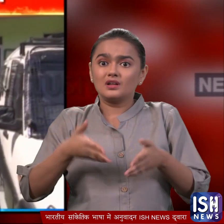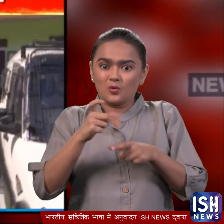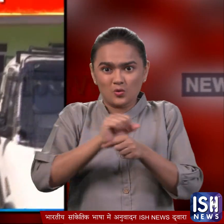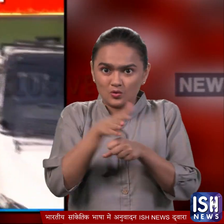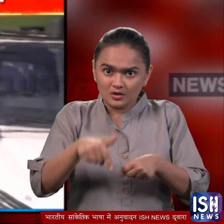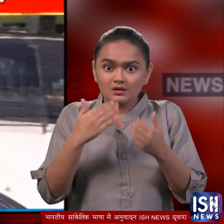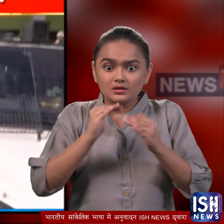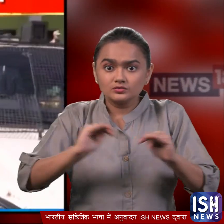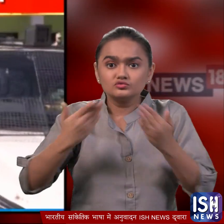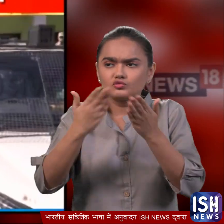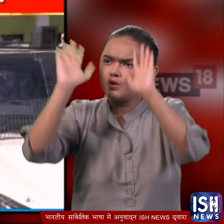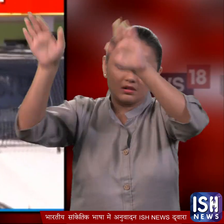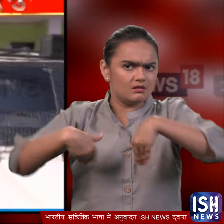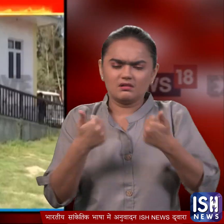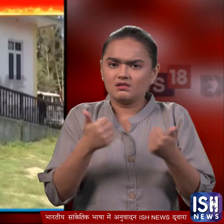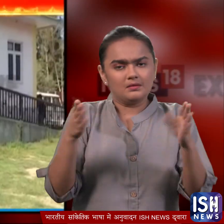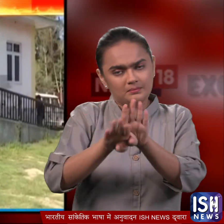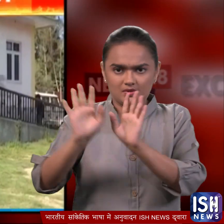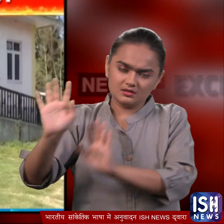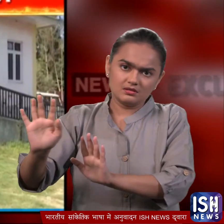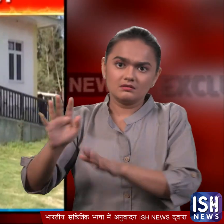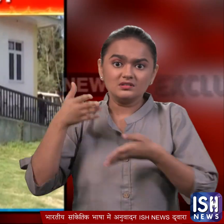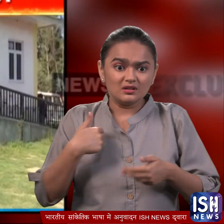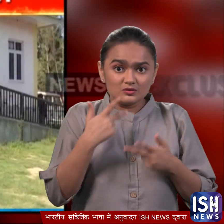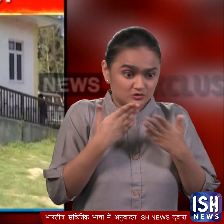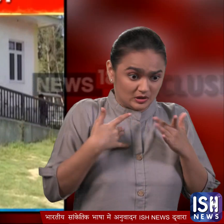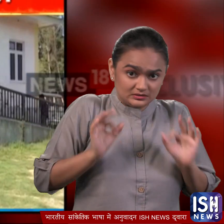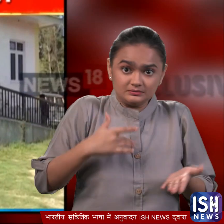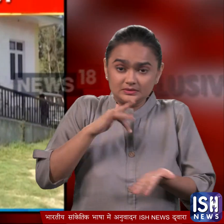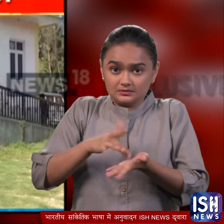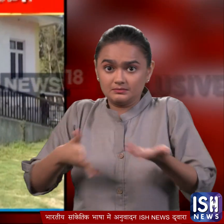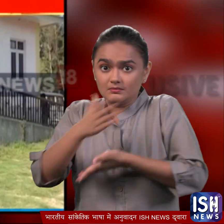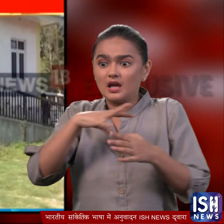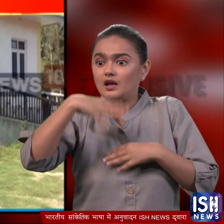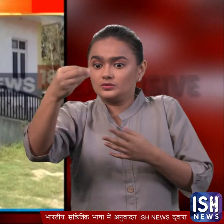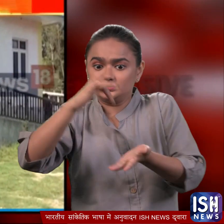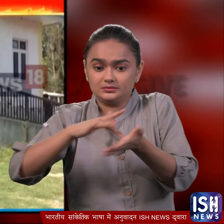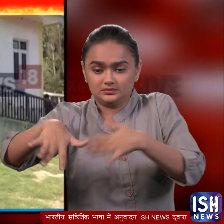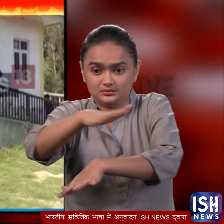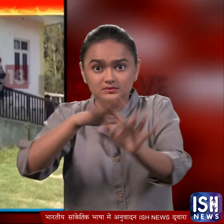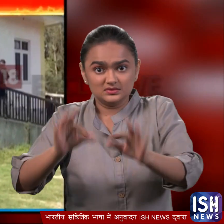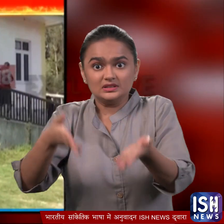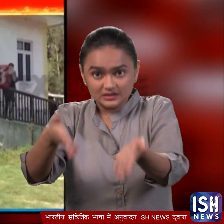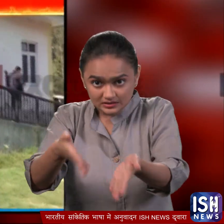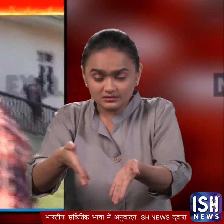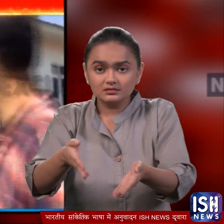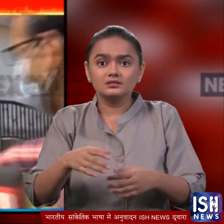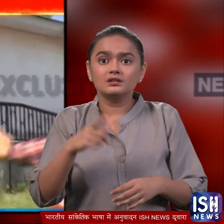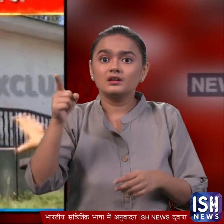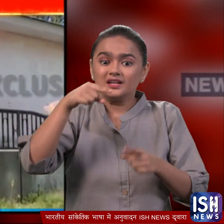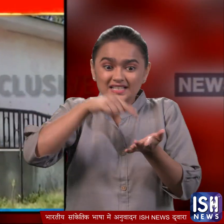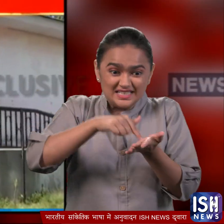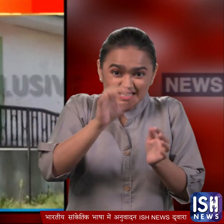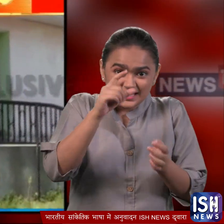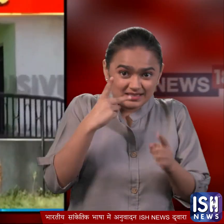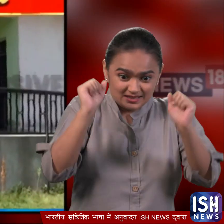वजह से अभी बच्चों को स्कूल में बुलाया नहीं जा रहा था। इस वक्त मैं उसी स्पॉट पे हूँ जहाँ पे ये स्कूल में अटैक हुआ। ये आउटस्कर्ट्स का एरिया है, ईदगाह का एरिया है और यहाँ पे आप देख